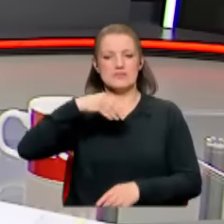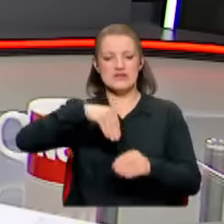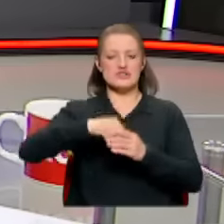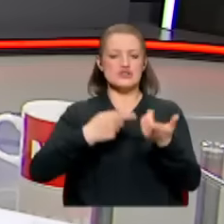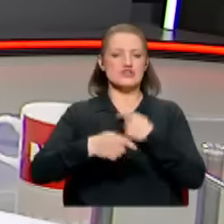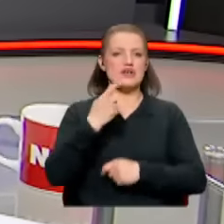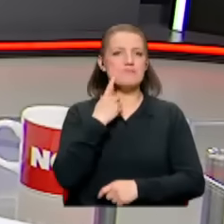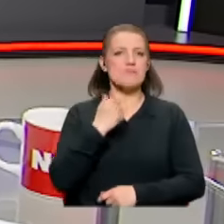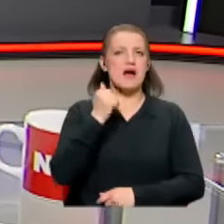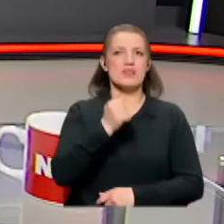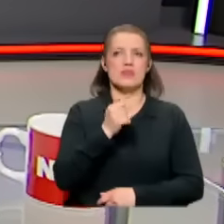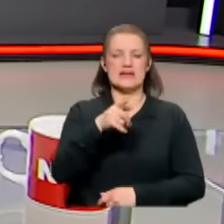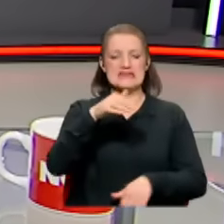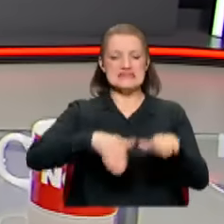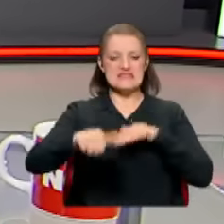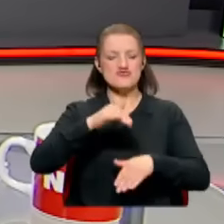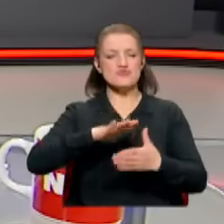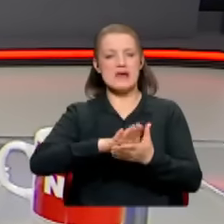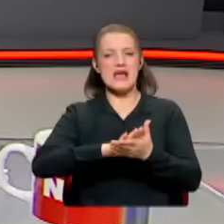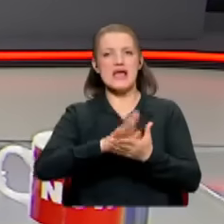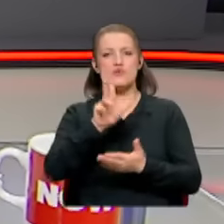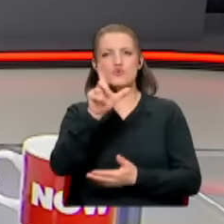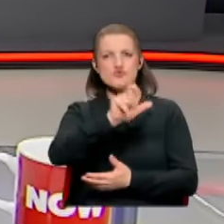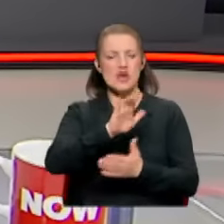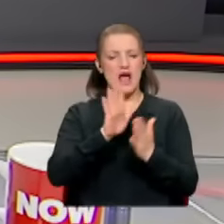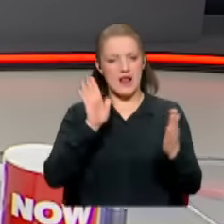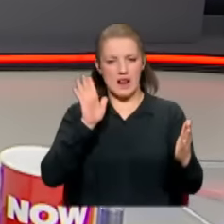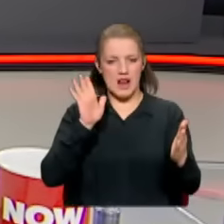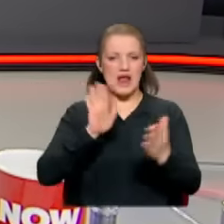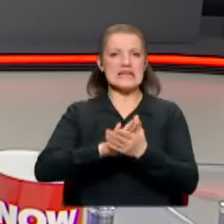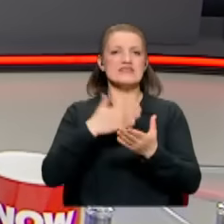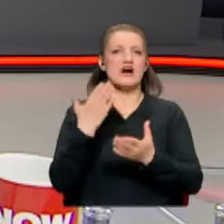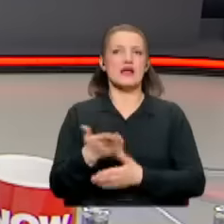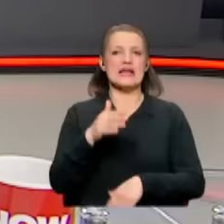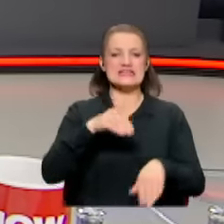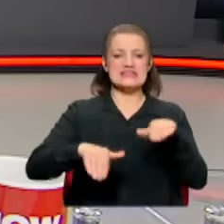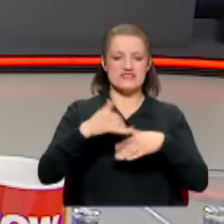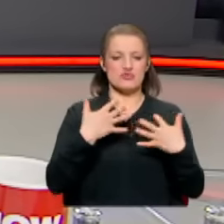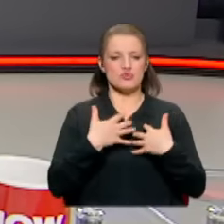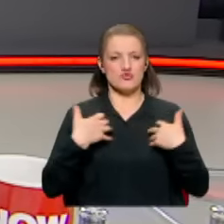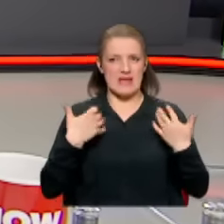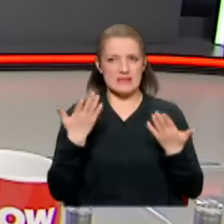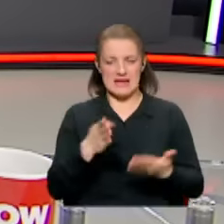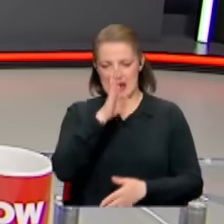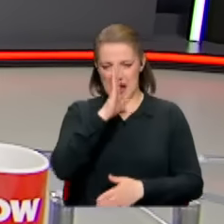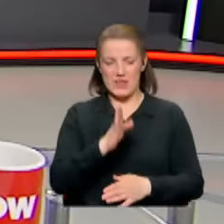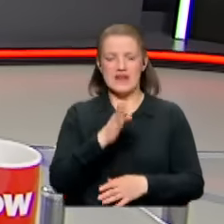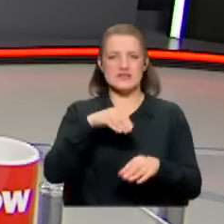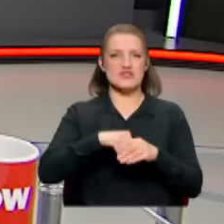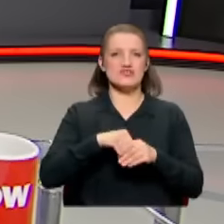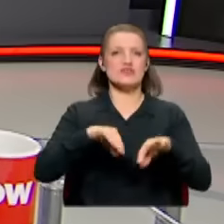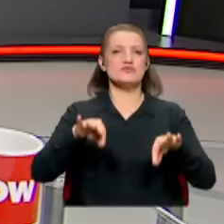Bakanları seçime 3 ay kala istifa ederdi diyor bir izleyicimiz. Evet, eski günlerde öyleydi. Seçim güvenliği, adaleti için.